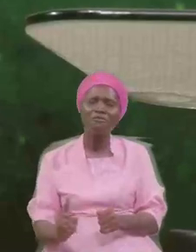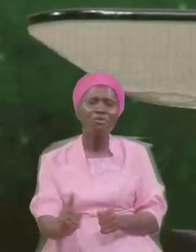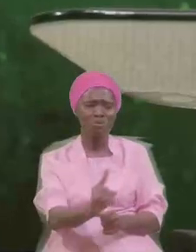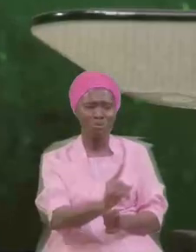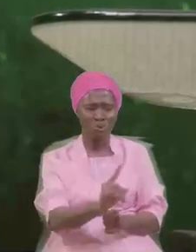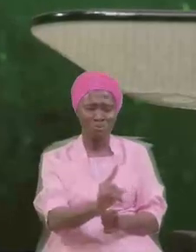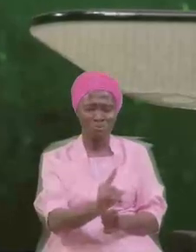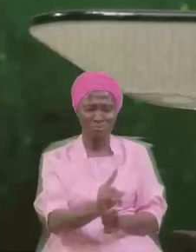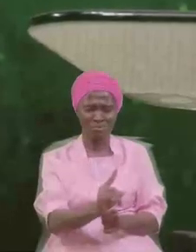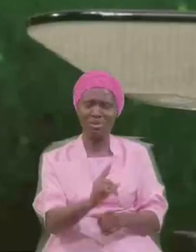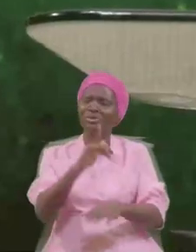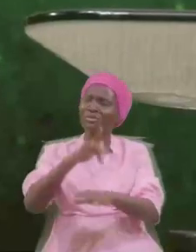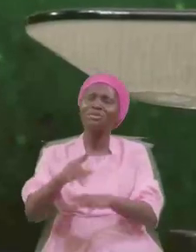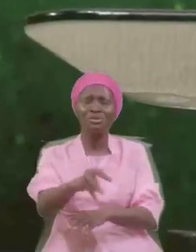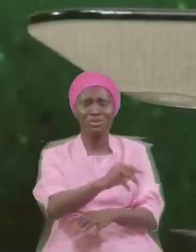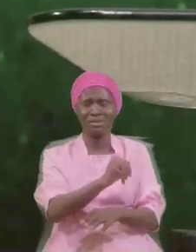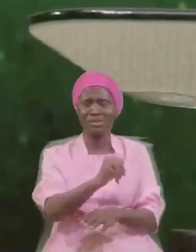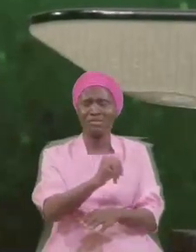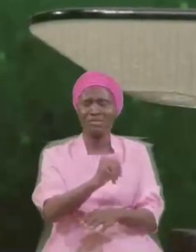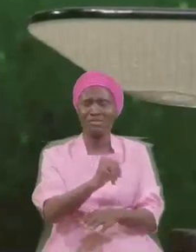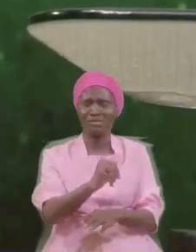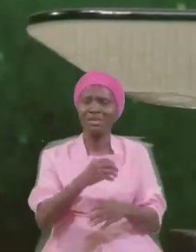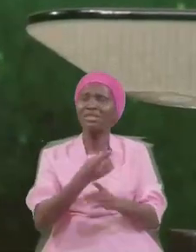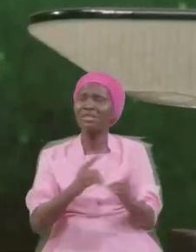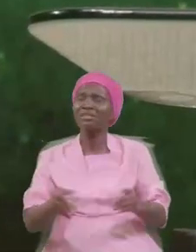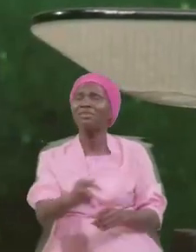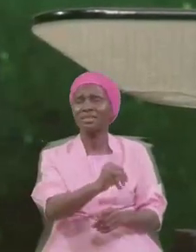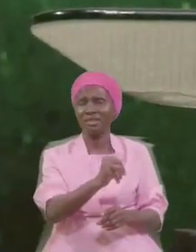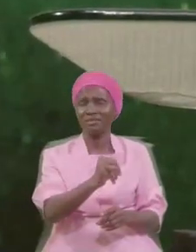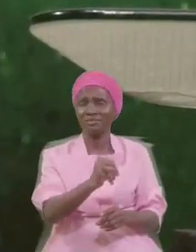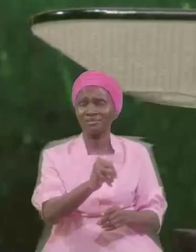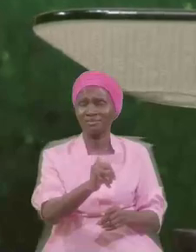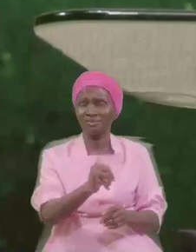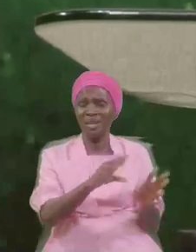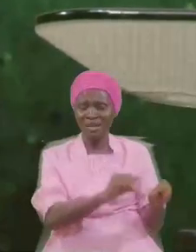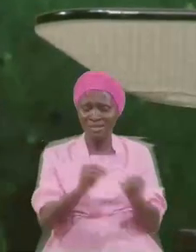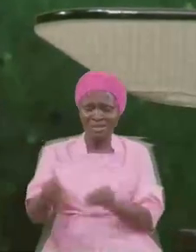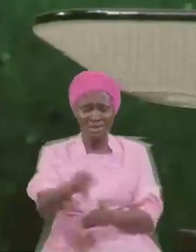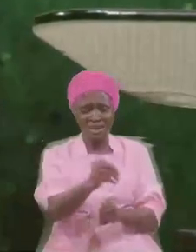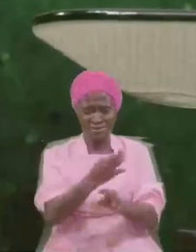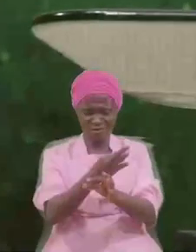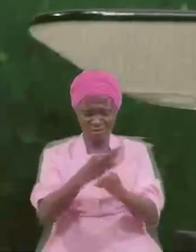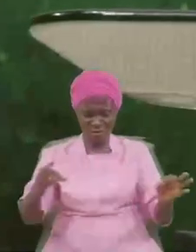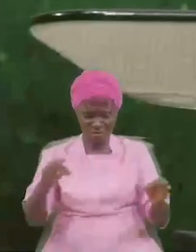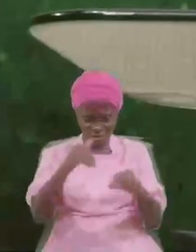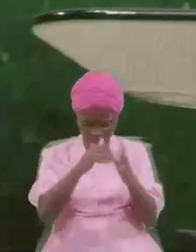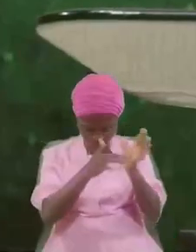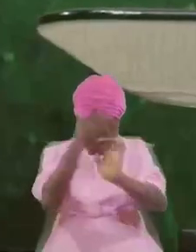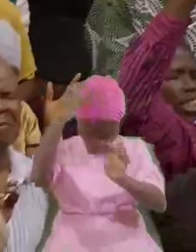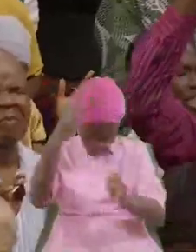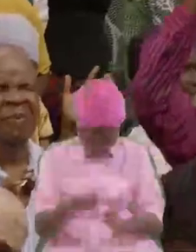exception, touche-les maintenant, délivre-les maintenant, affranchis-les au nom